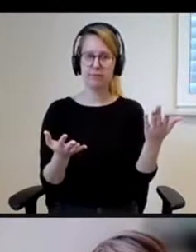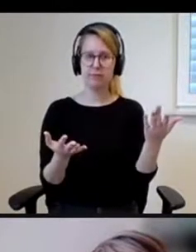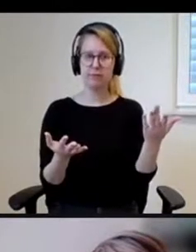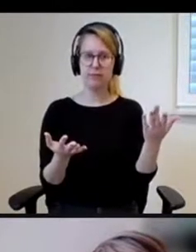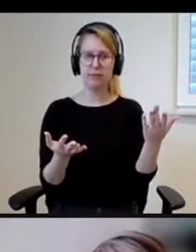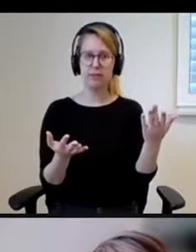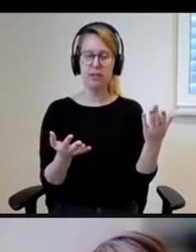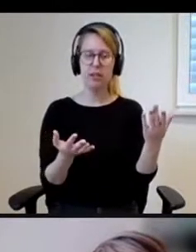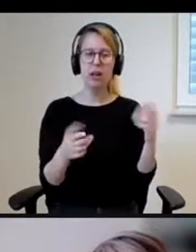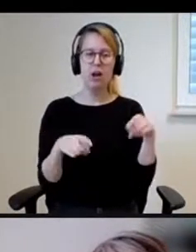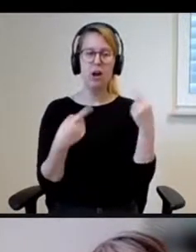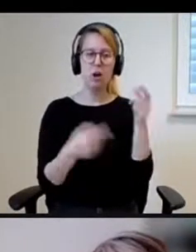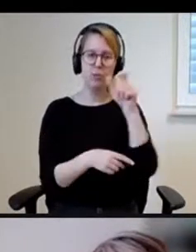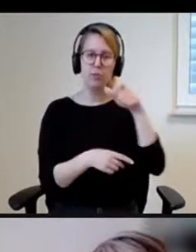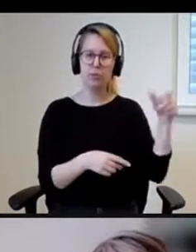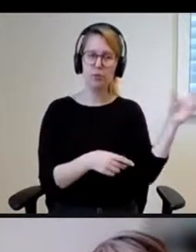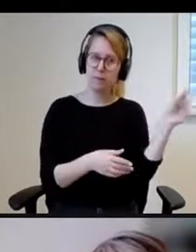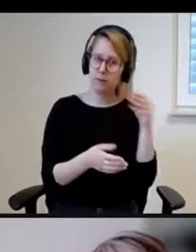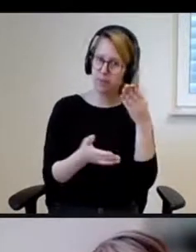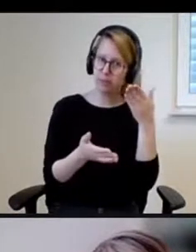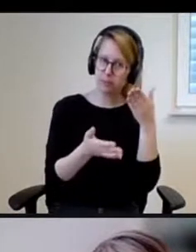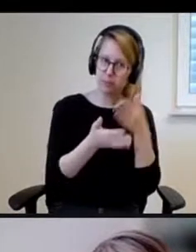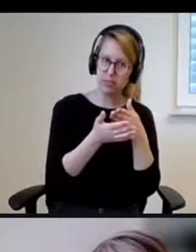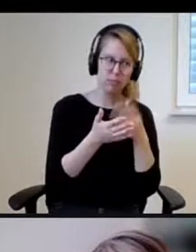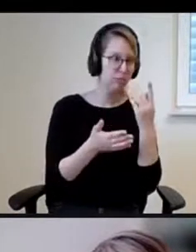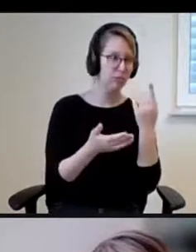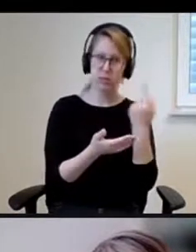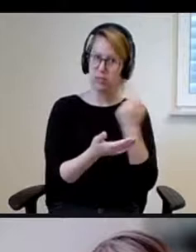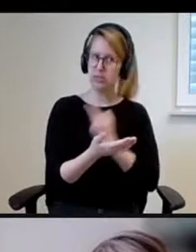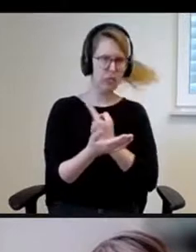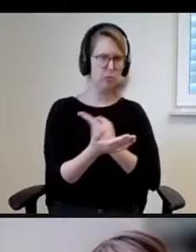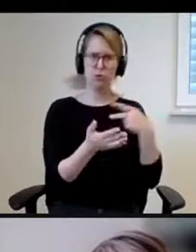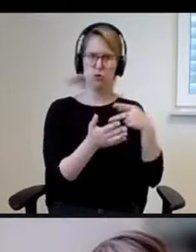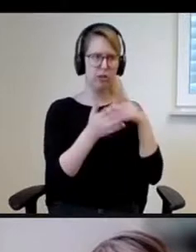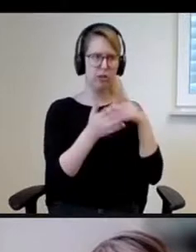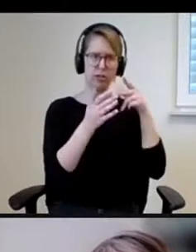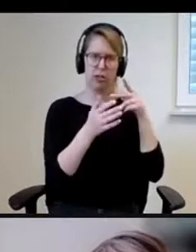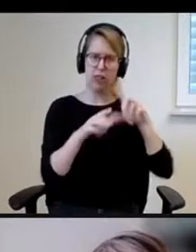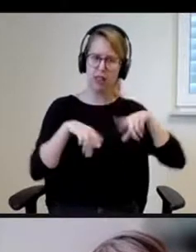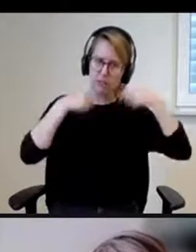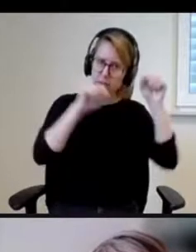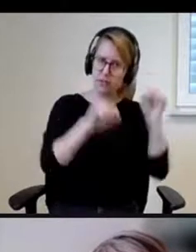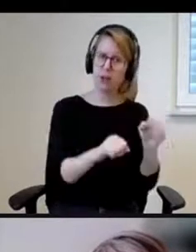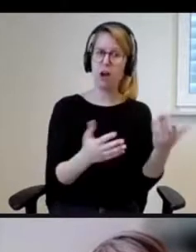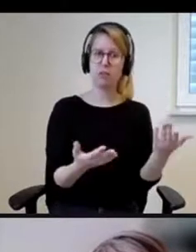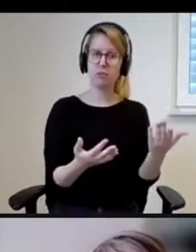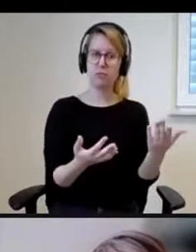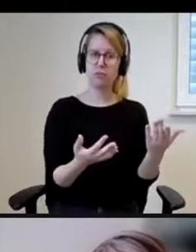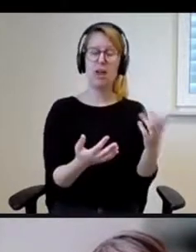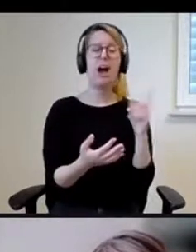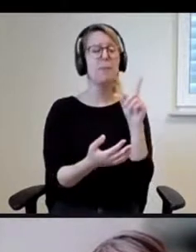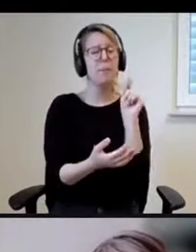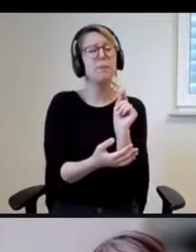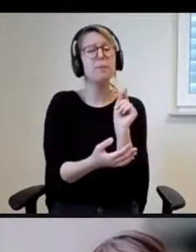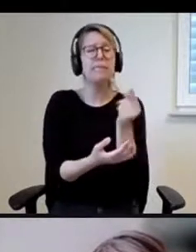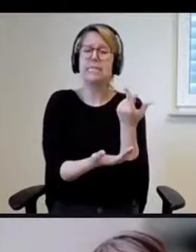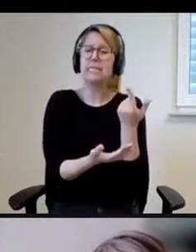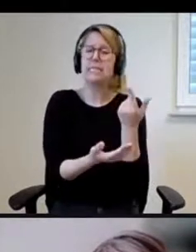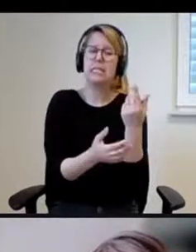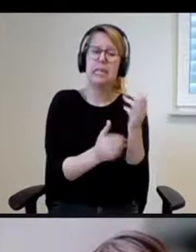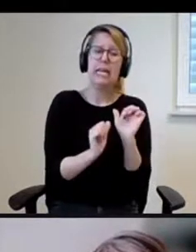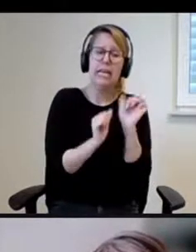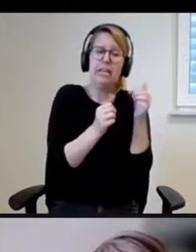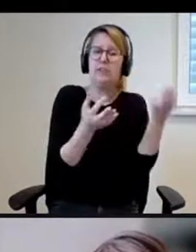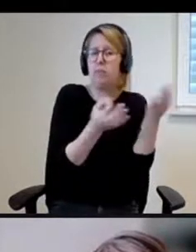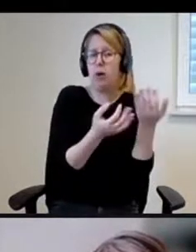auch Menschen mit Behinderungen, die autonom leben, die da aber auch Hilfe brauchen, das heißt auch